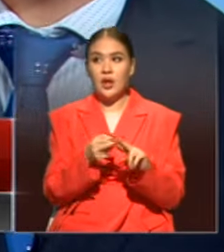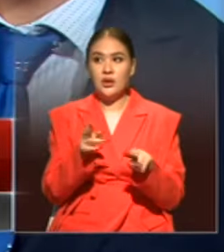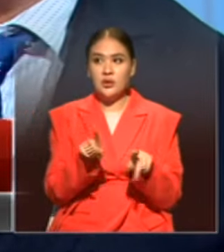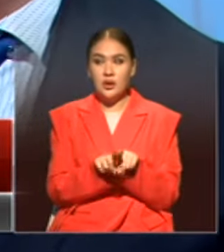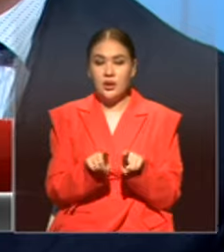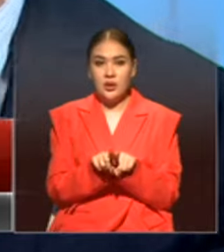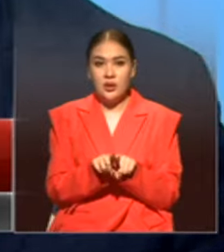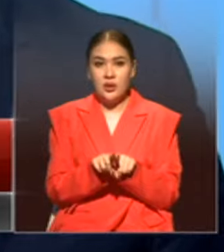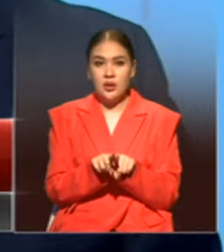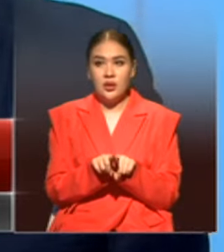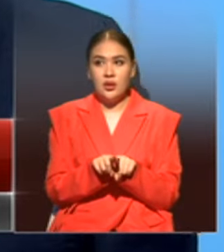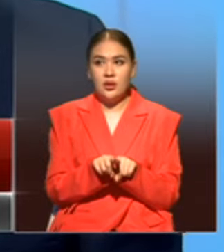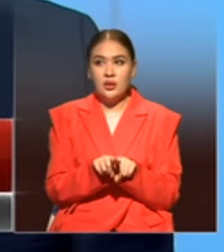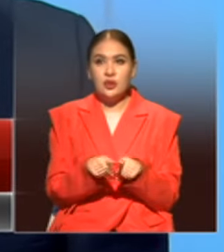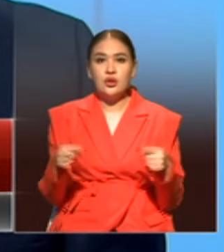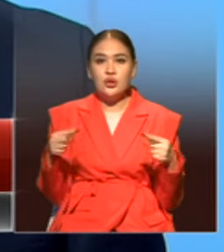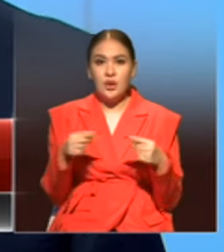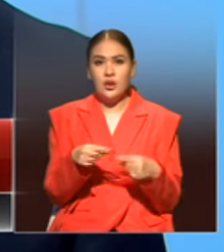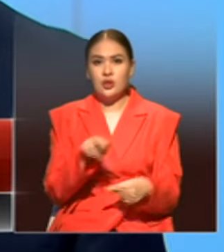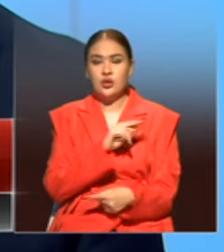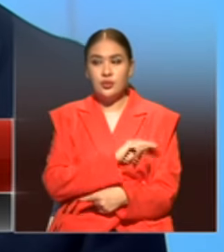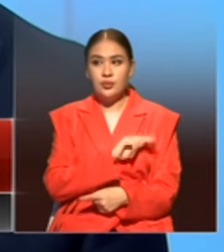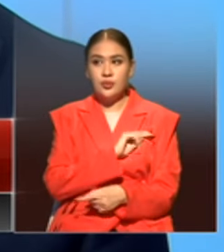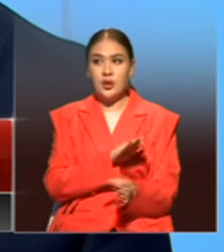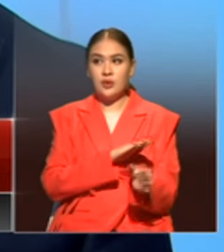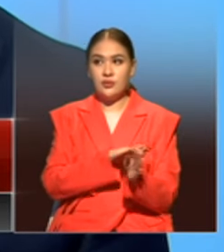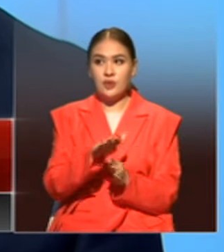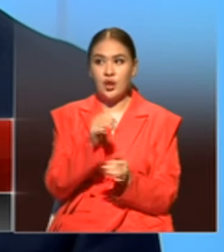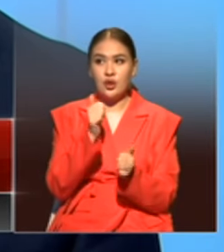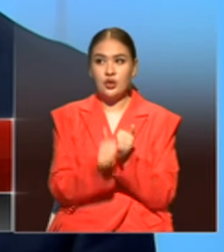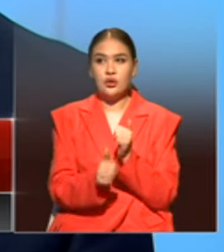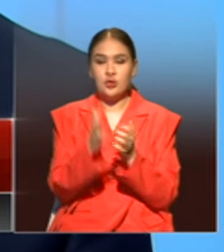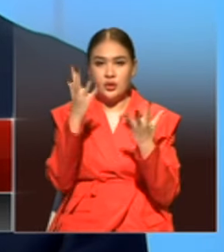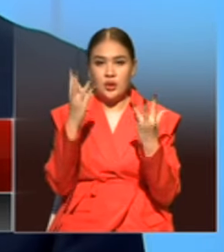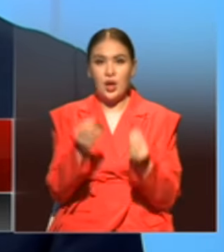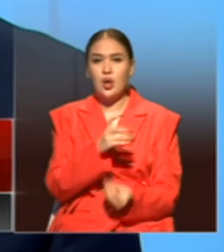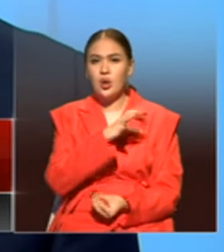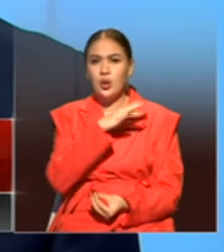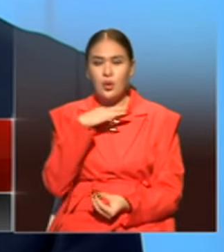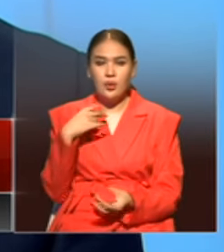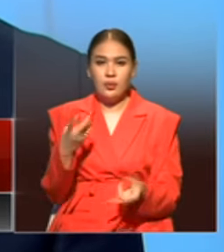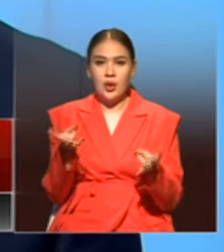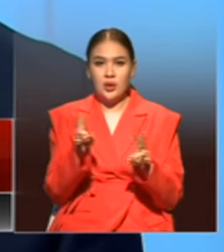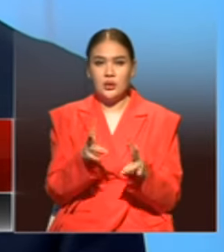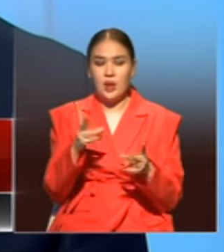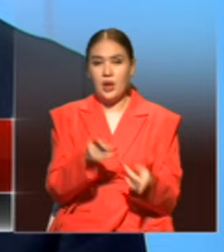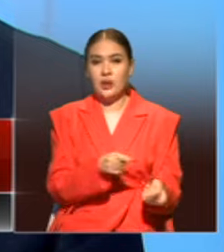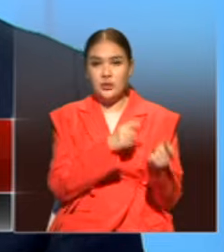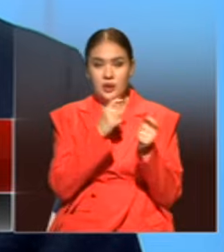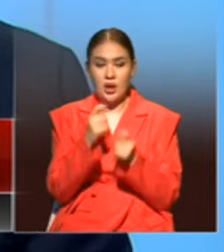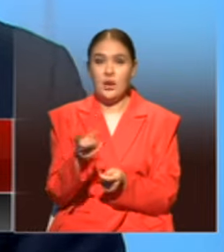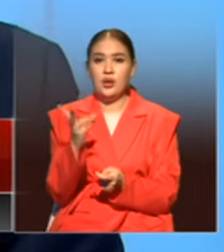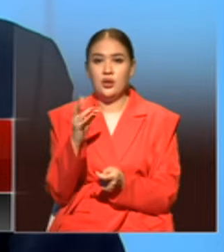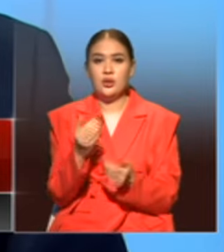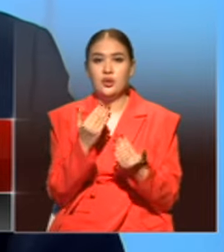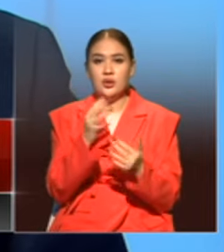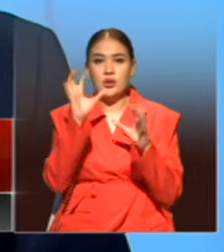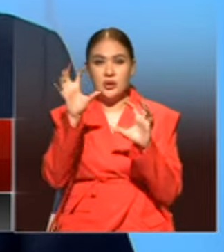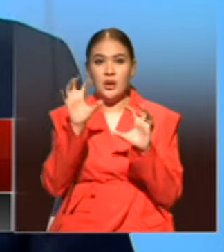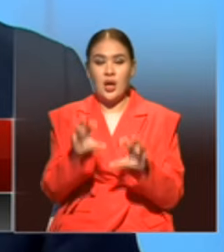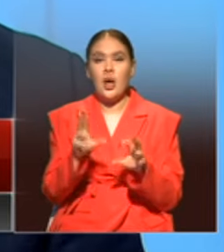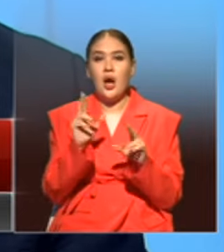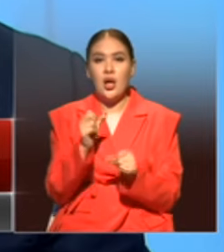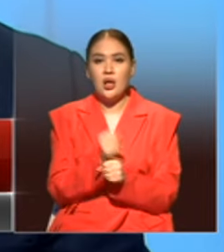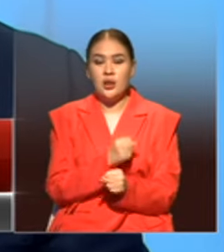бұл үлкен зауыттар тұрақты түрде жұмыс жасап тұру үшін оған күн сайын көп қалдық келіп отыру қажет. Бірақ осы жерде біз заңнамада қандай қарастырып